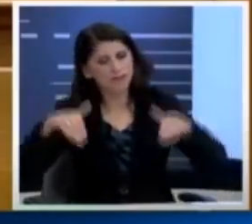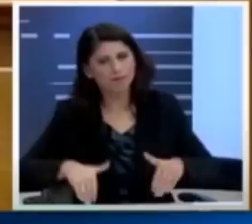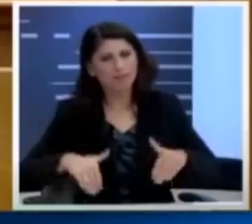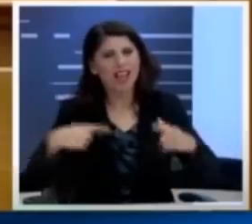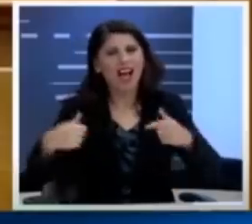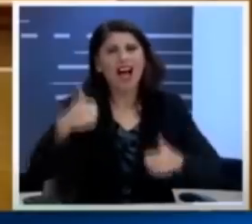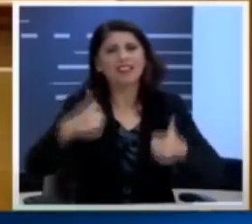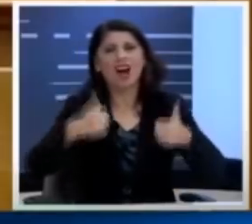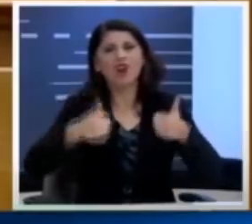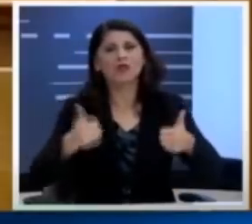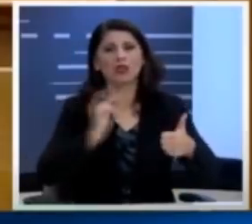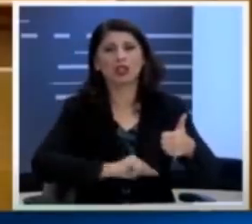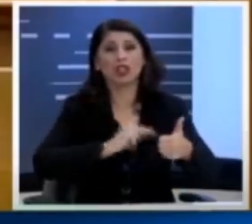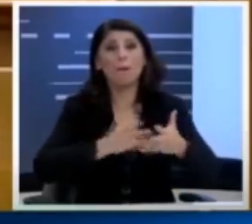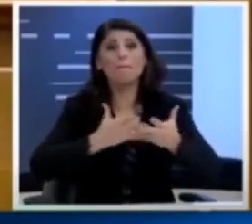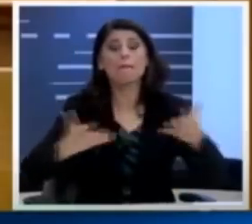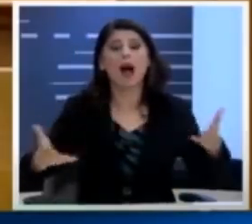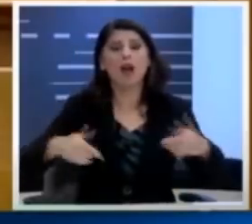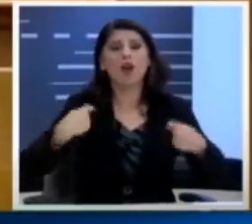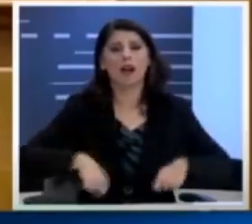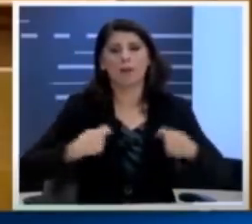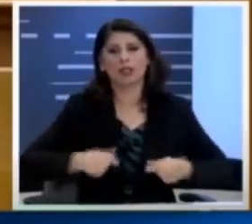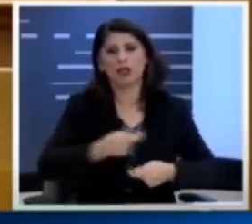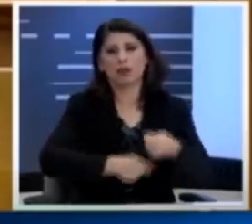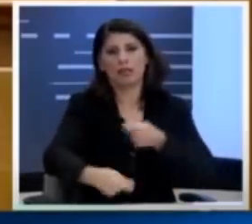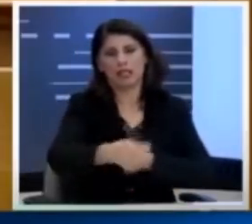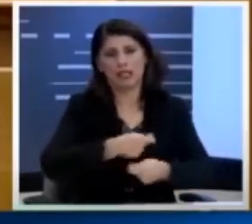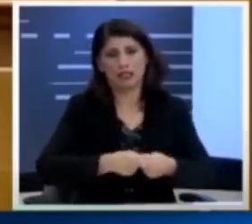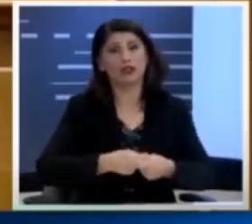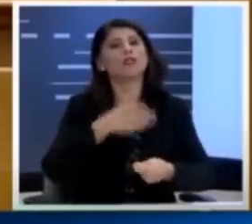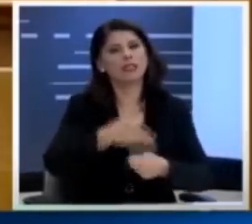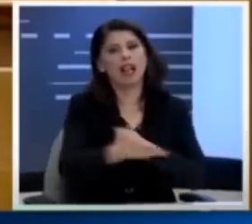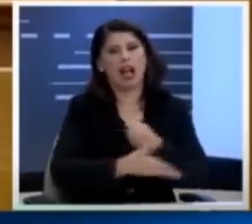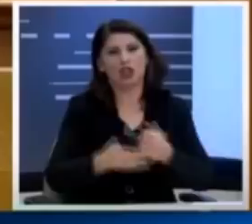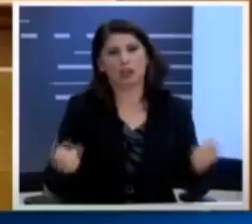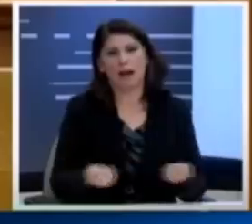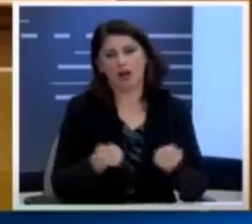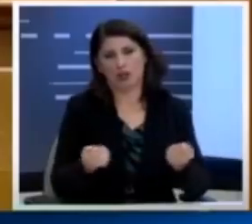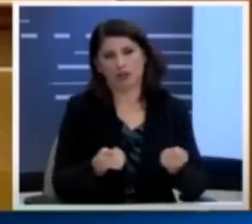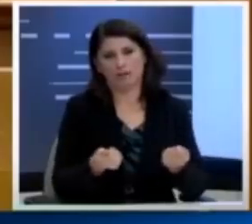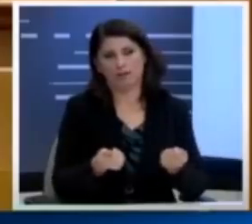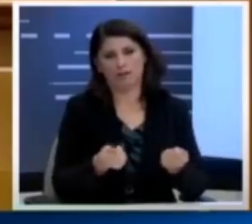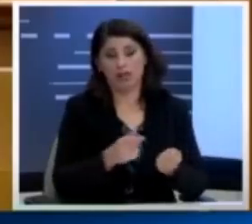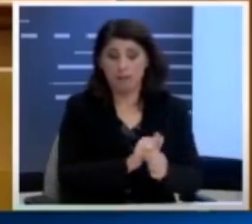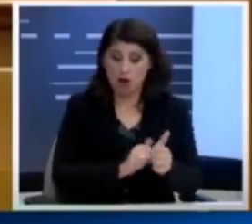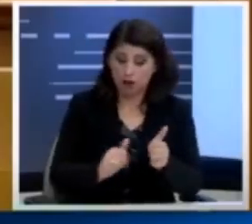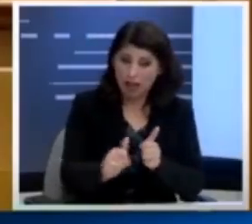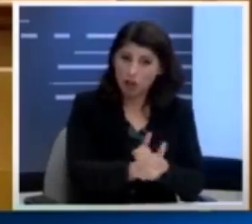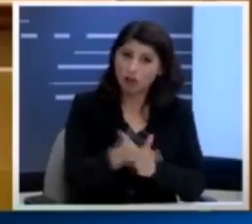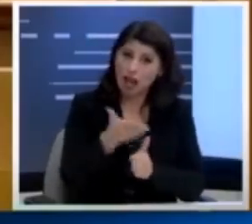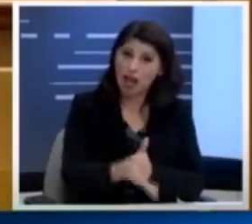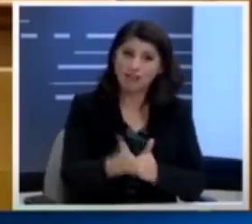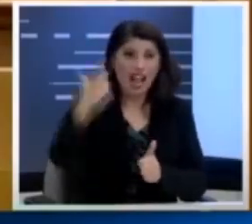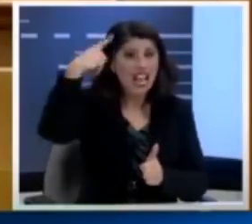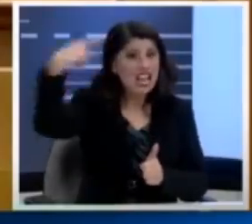τον ανταγωνισμό για το κέρδος μεγάλων καπιταλιστικών επιχειρήσεων και στην αγροτική παραγωγή. Οι προτεραιότητες αυτής